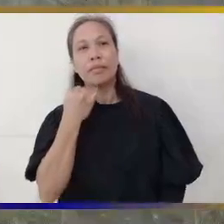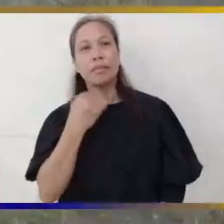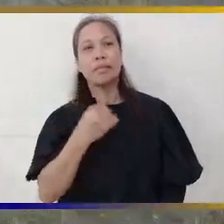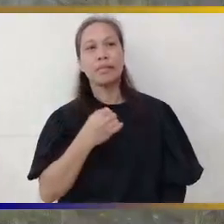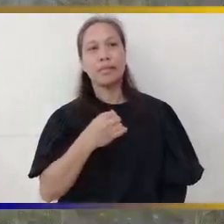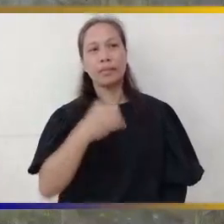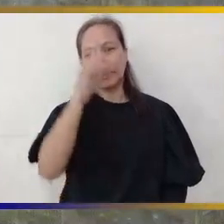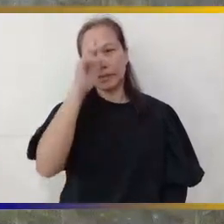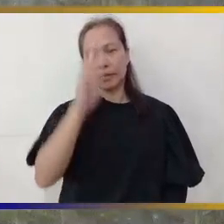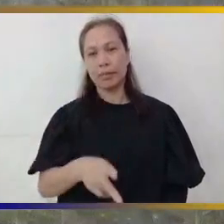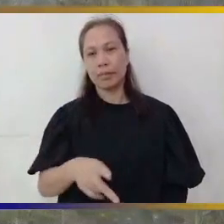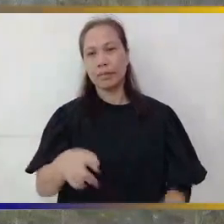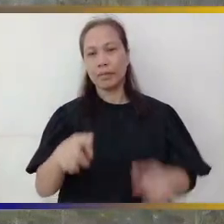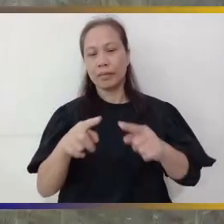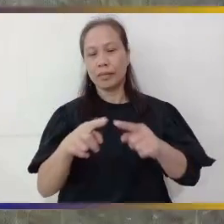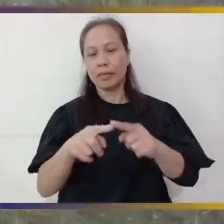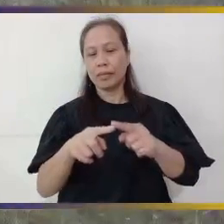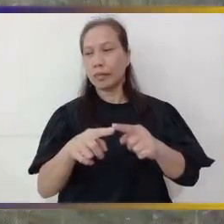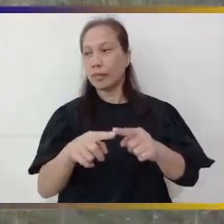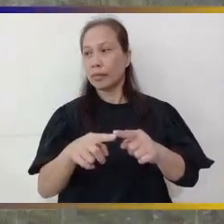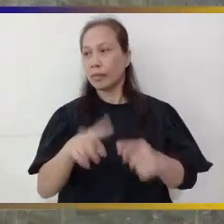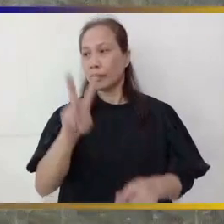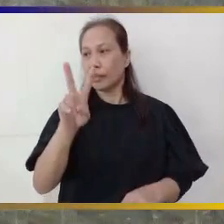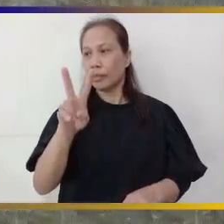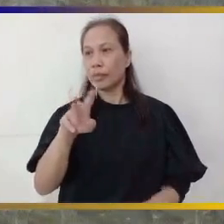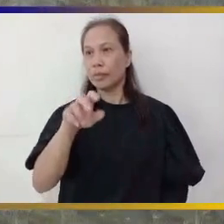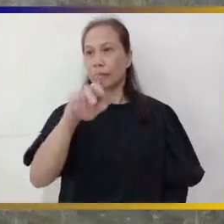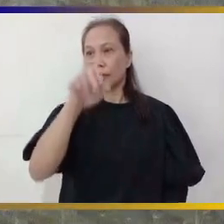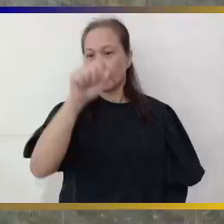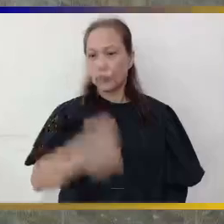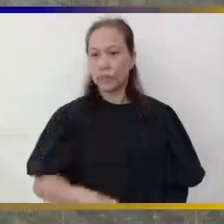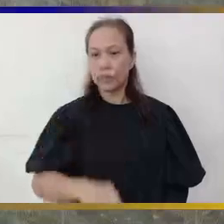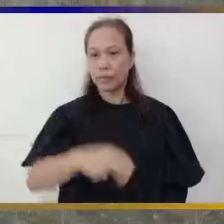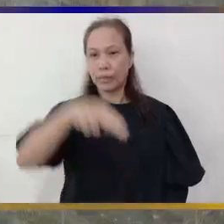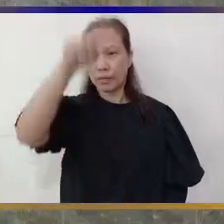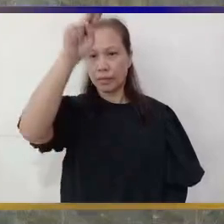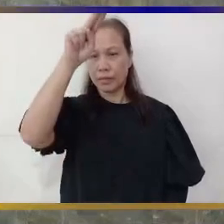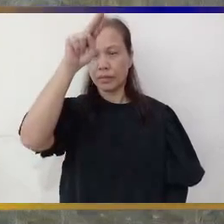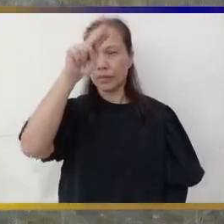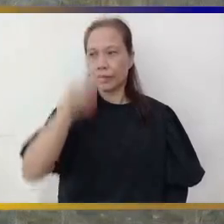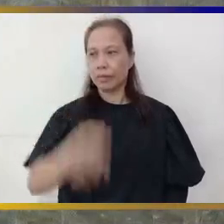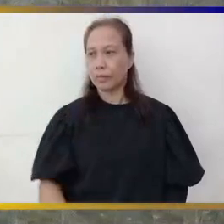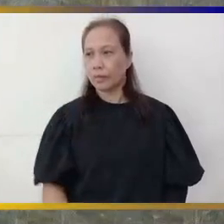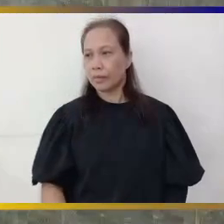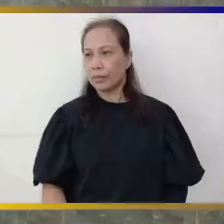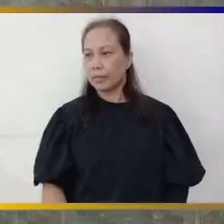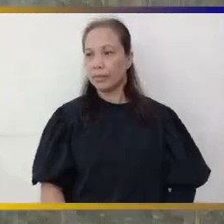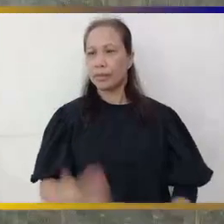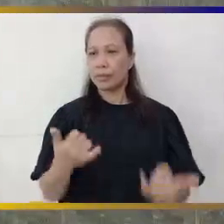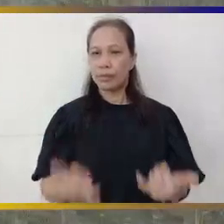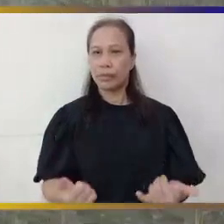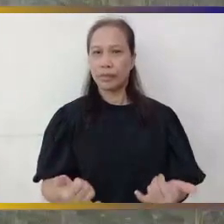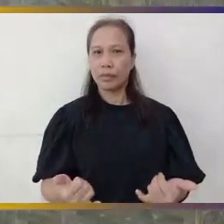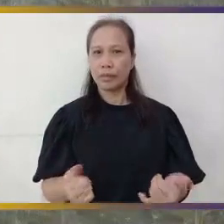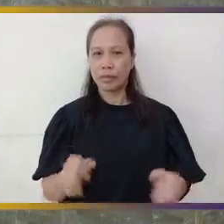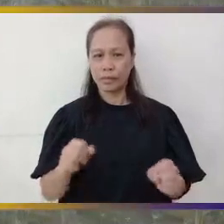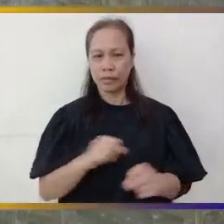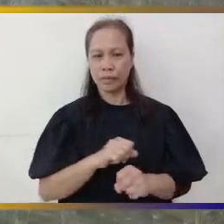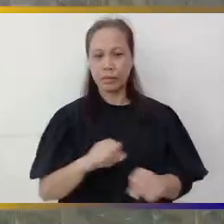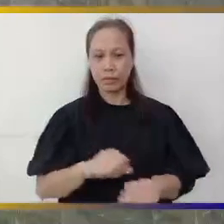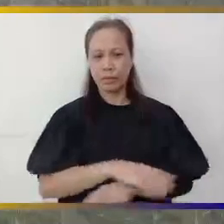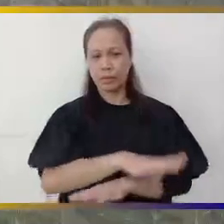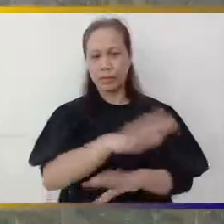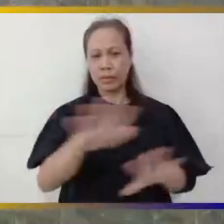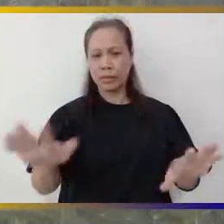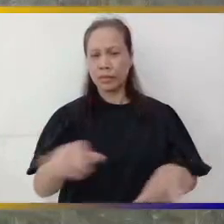sa dalawa the South and the the north okay now nagkawatak-watak po yung North